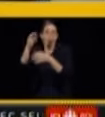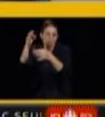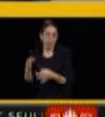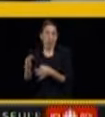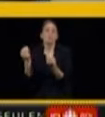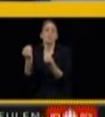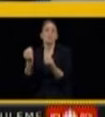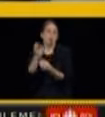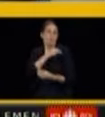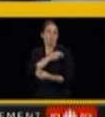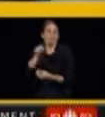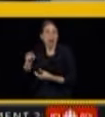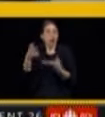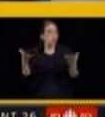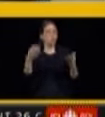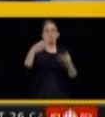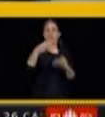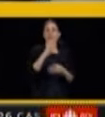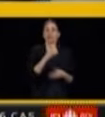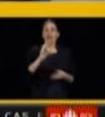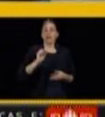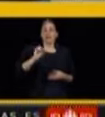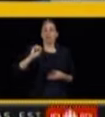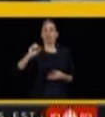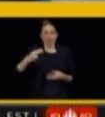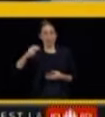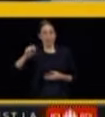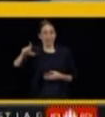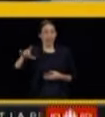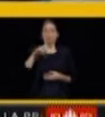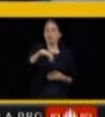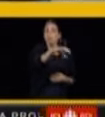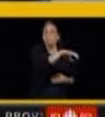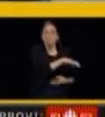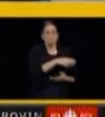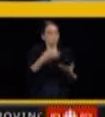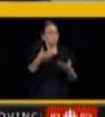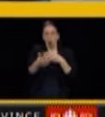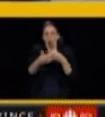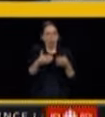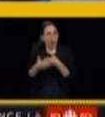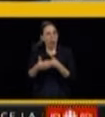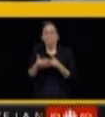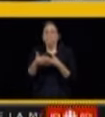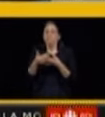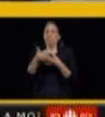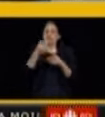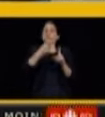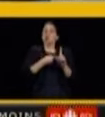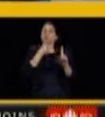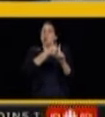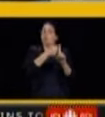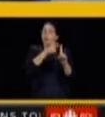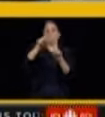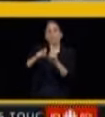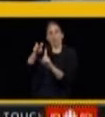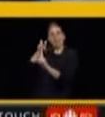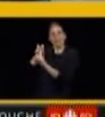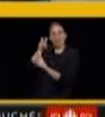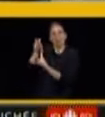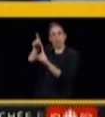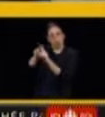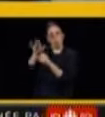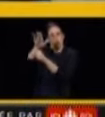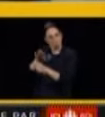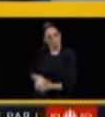fait dans un CHSLD, ça se fait aussi de la même façon, mais avec un médecin qui doit porter le diagnostic. Puis s'il y a des situations où ça